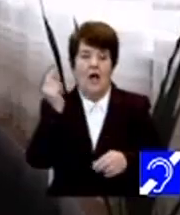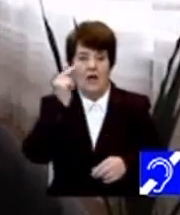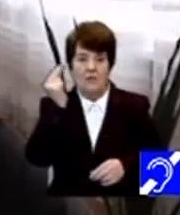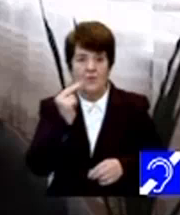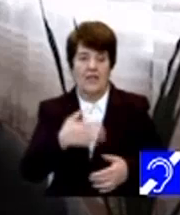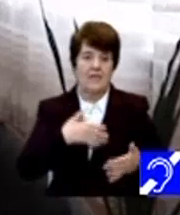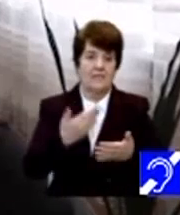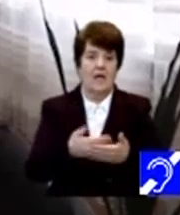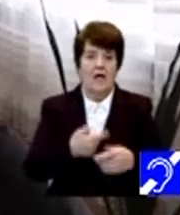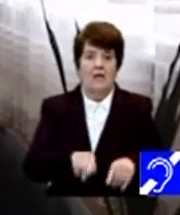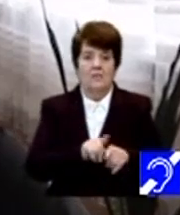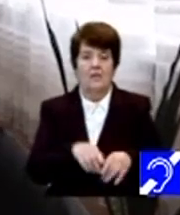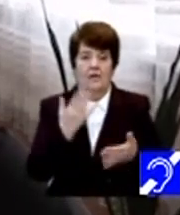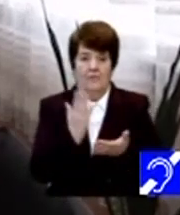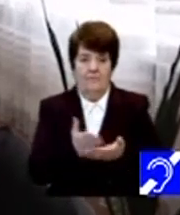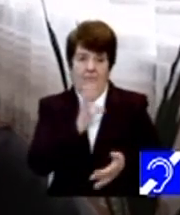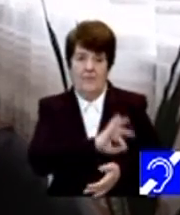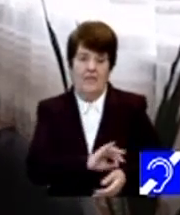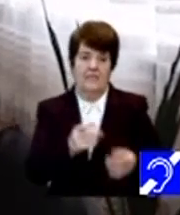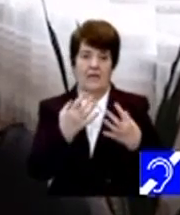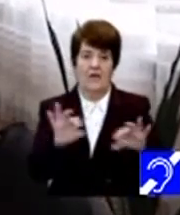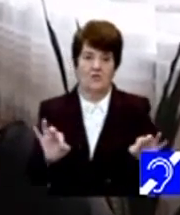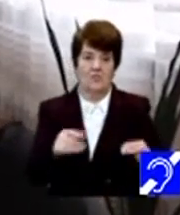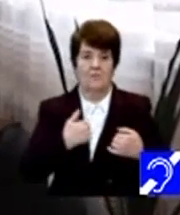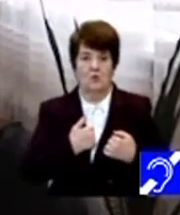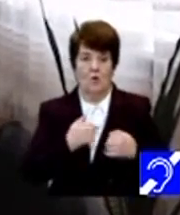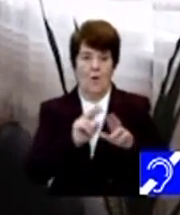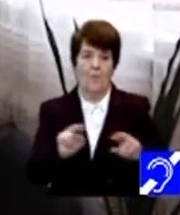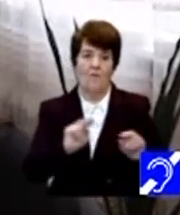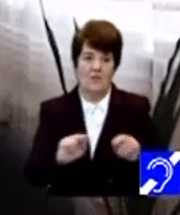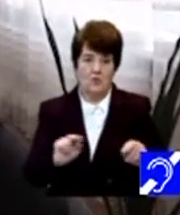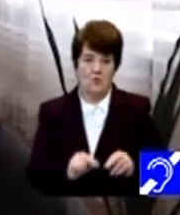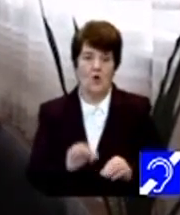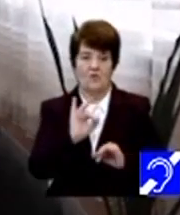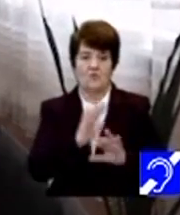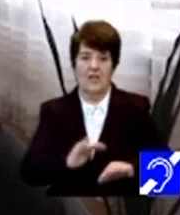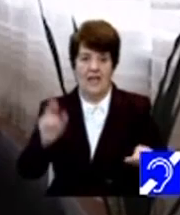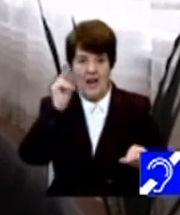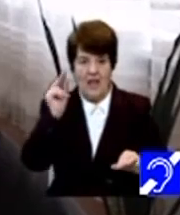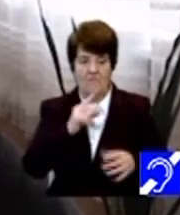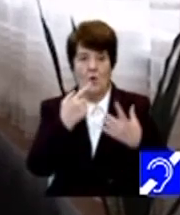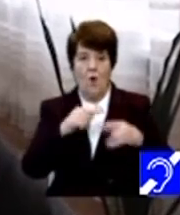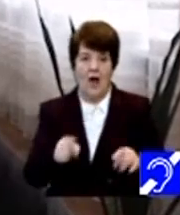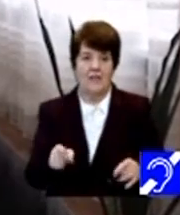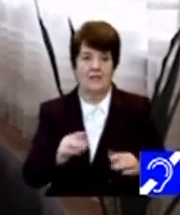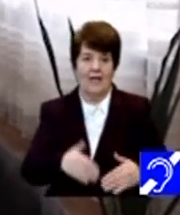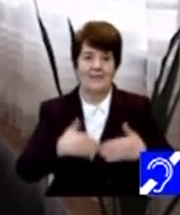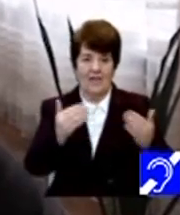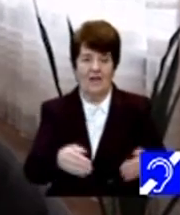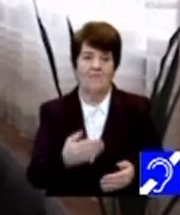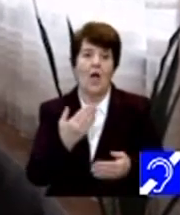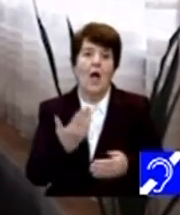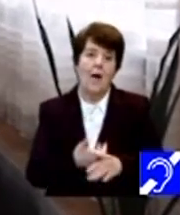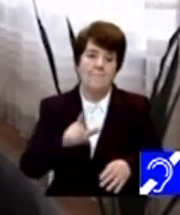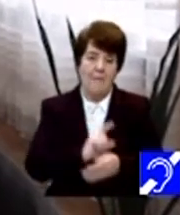unor activități interactive, ne permite deja să accesăm și noi, profesorii și elevii, o altă